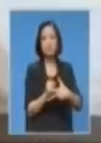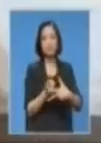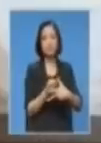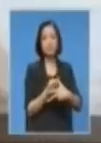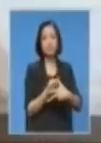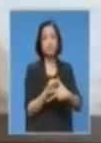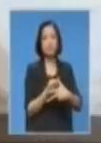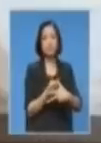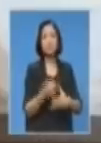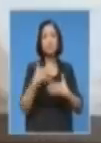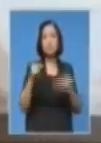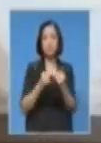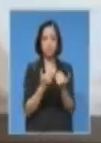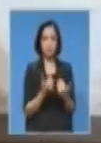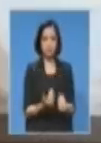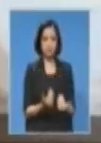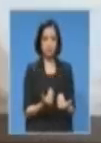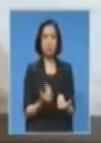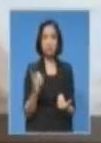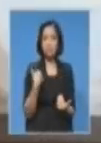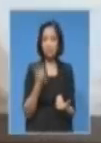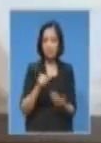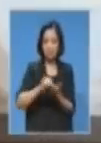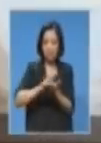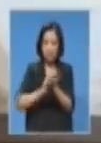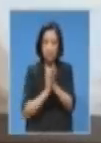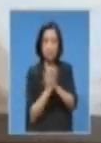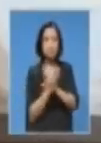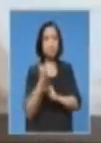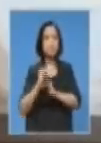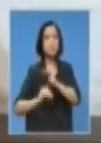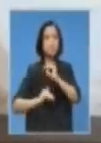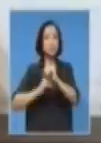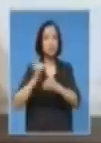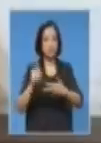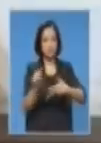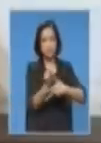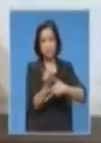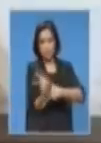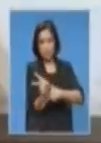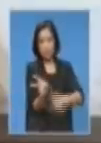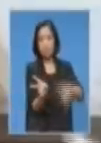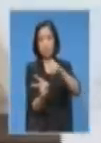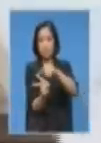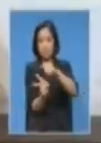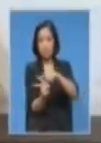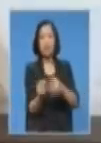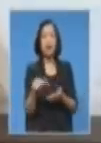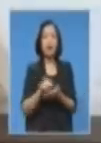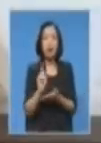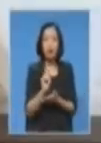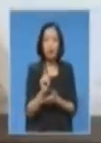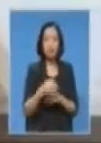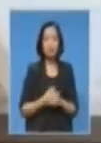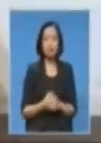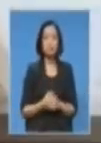การขนส่งในปัจจุบันก็จะมีการปรับปรุงพัฒนาใน2หลักการใหญ่ครับหลักการแรกก็คือ